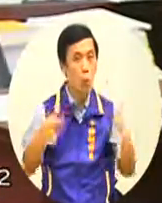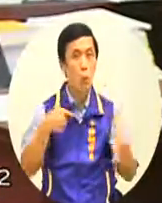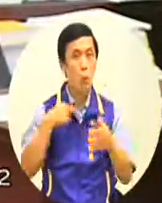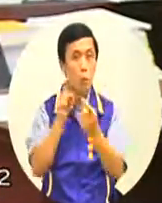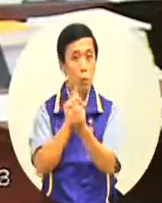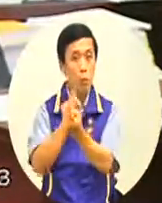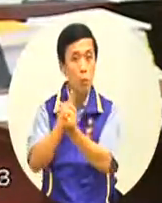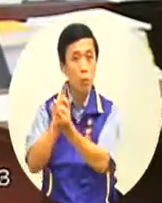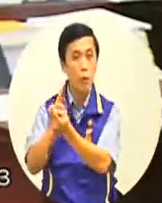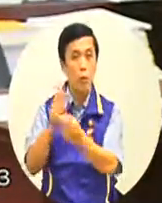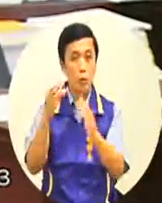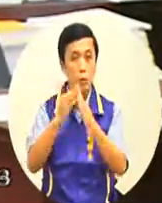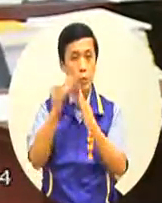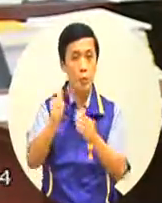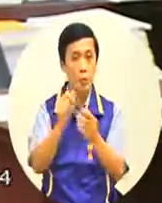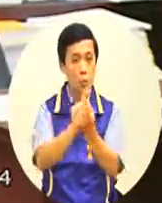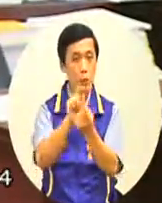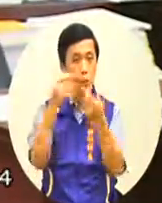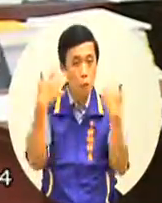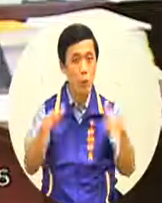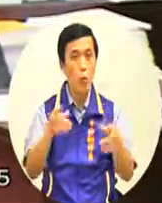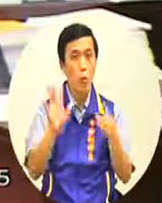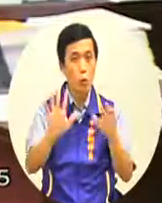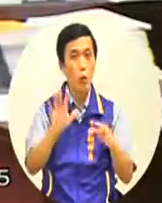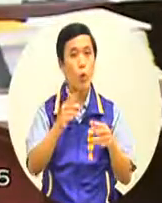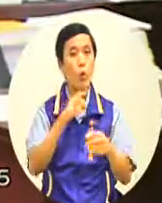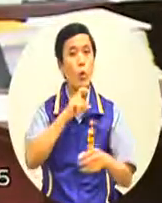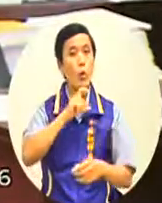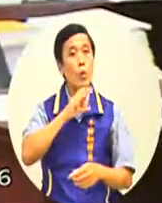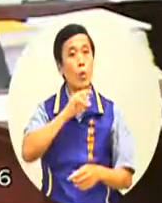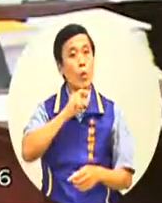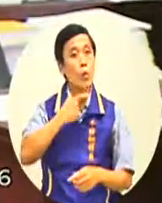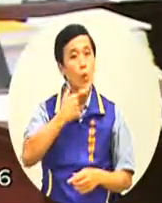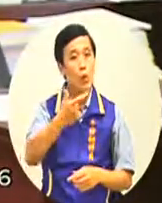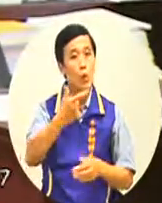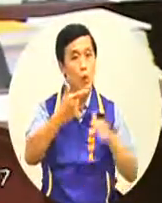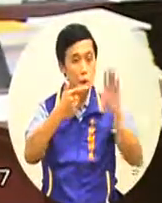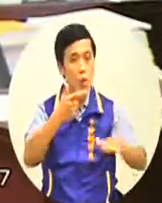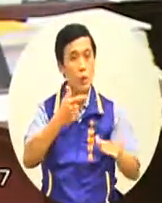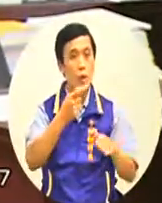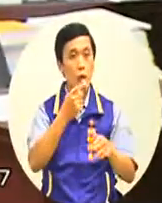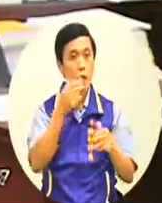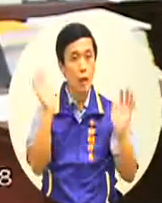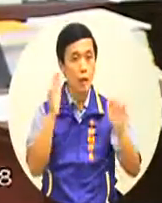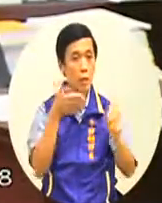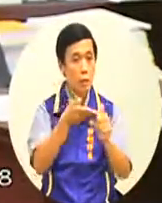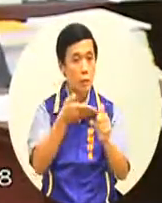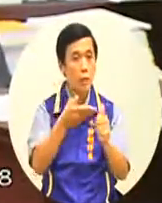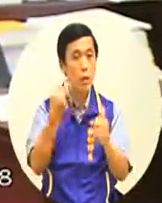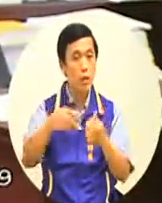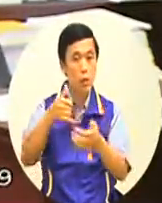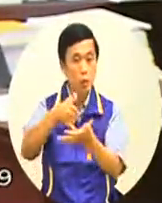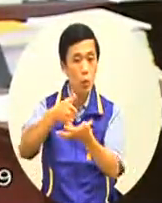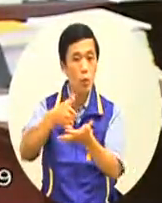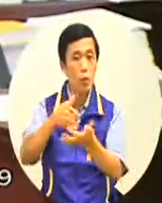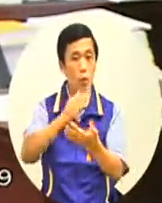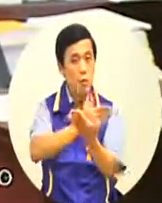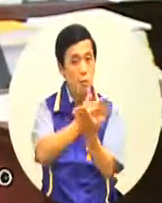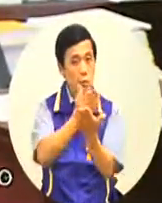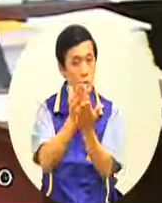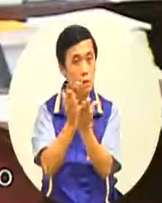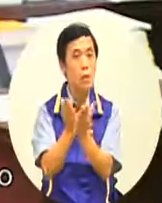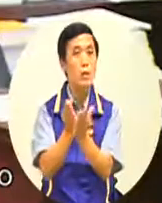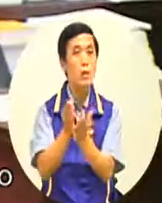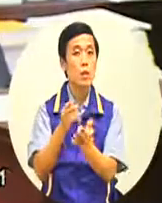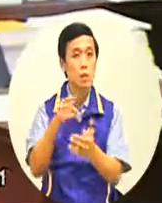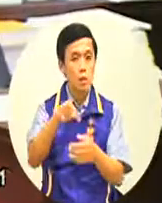面的场合有早疗的，有相关弱势的，有等等的，这一些每一个都是很困难，可是我们必须要去